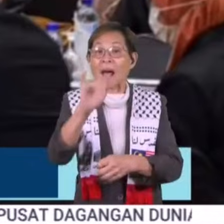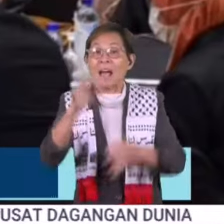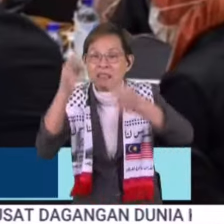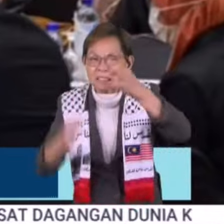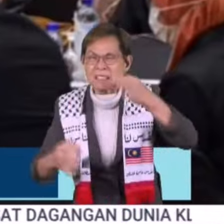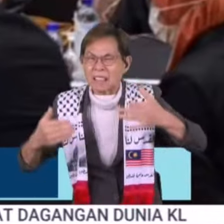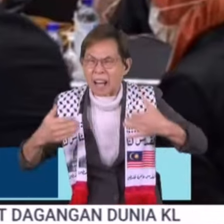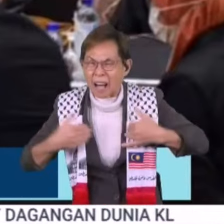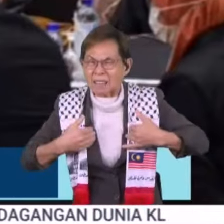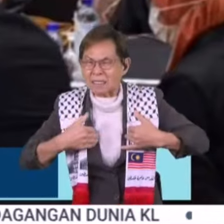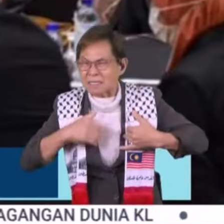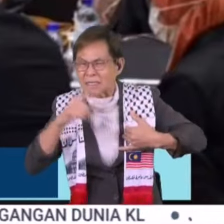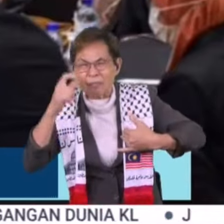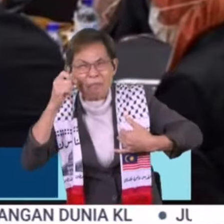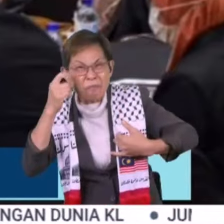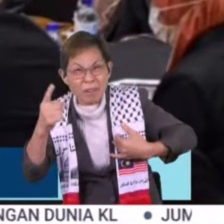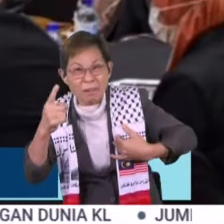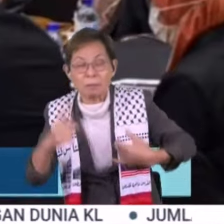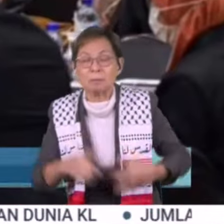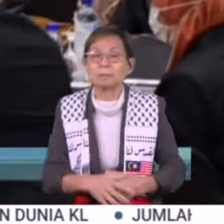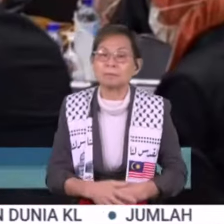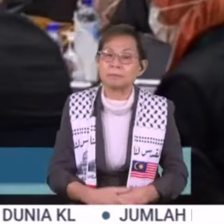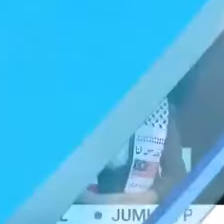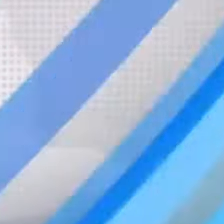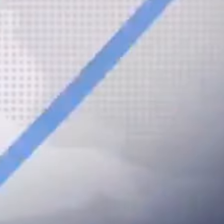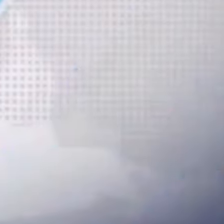jika ada sebarang kemusykilan.